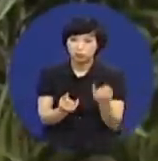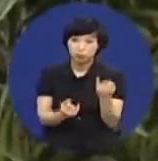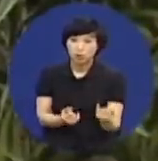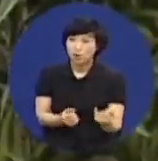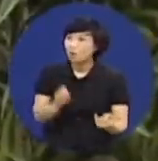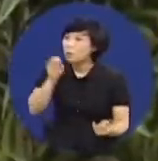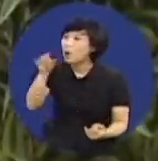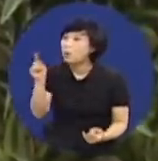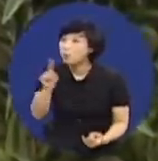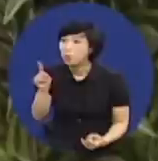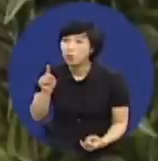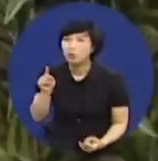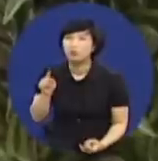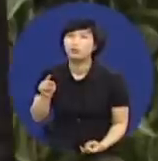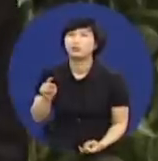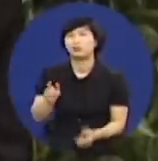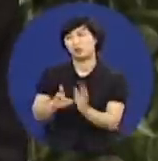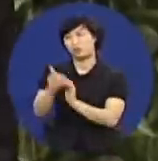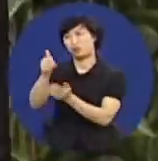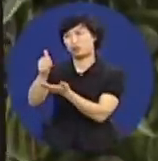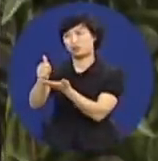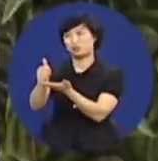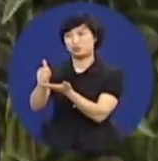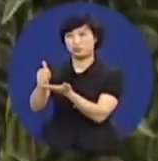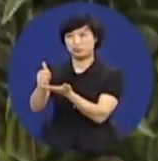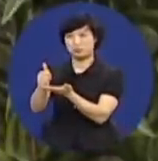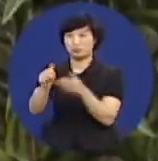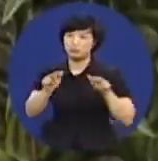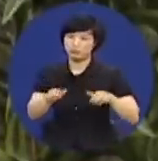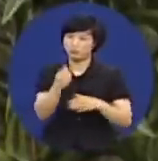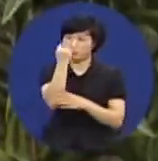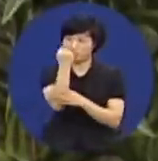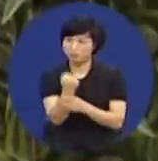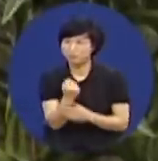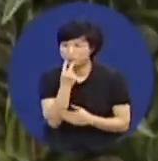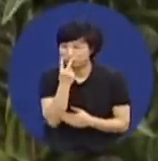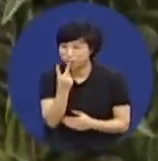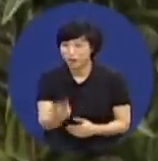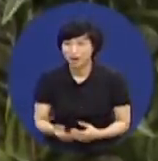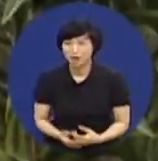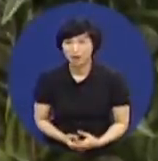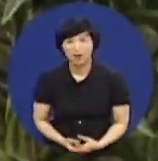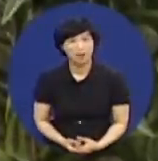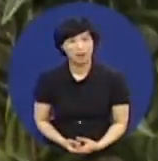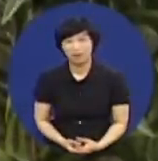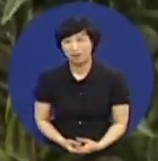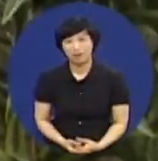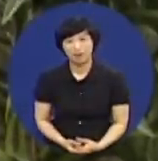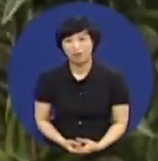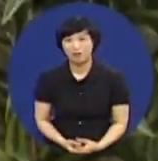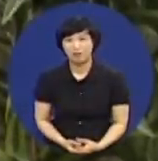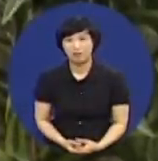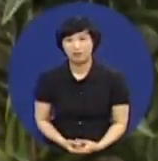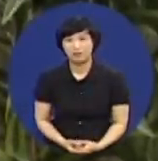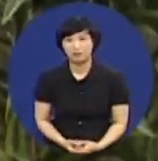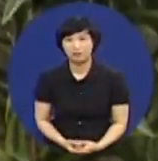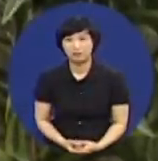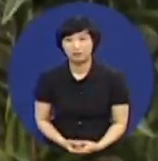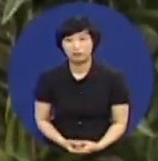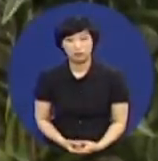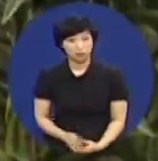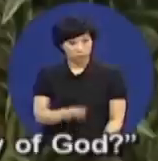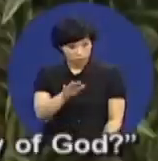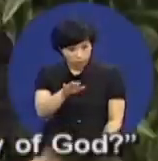われました。その時死んだラザロの姉妹たちは何と答えたでしょうか。イエス様、もう腐っております。